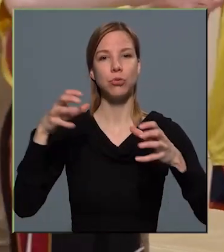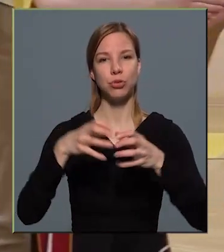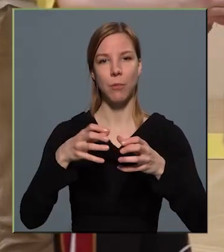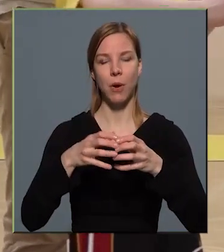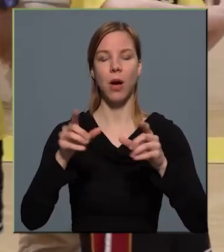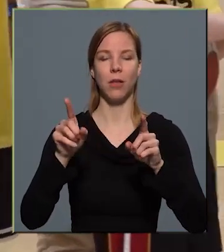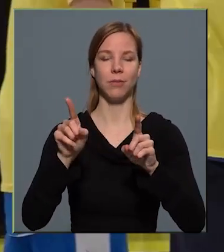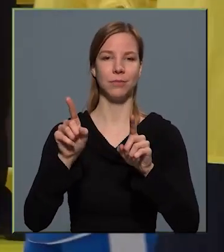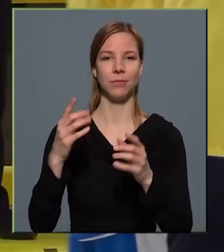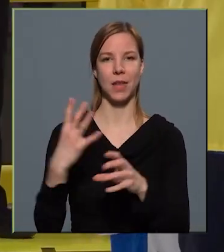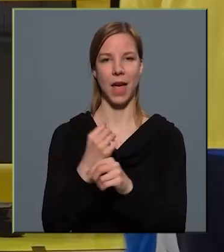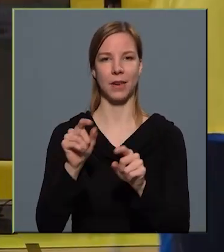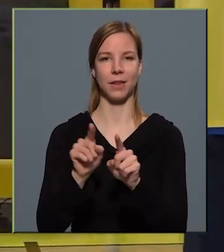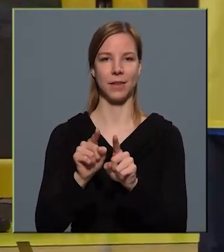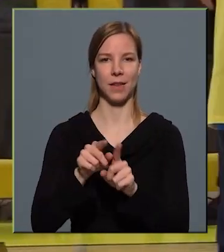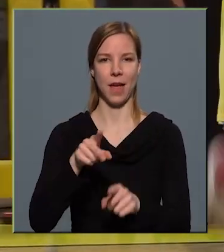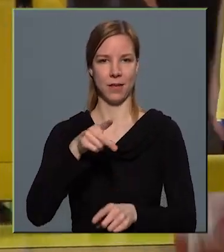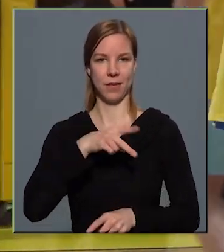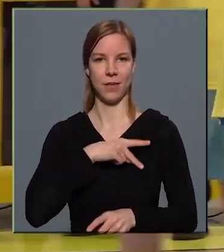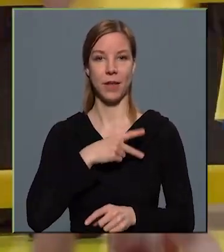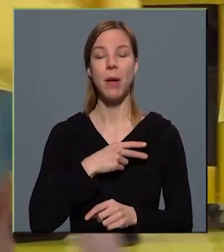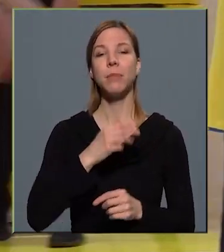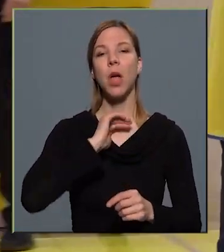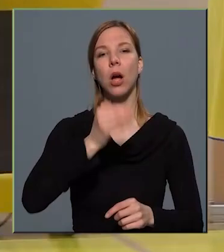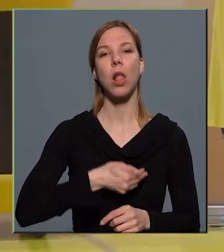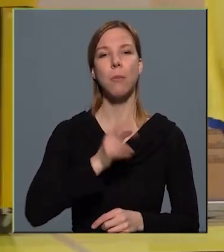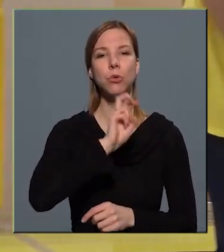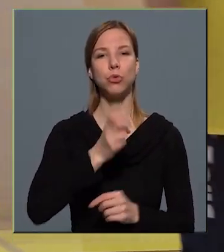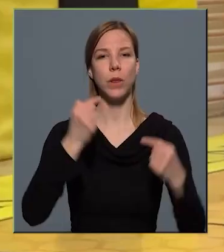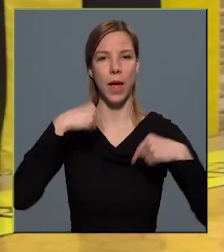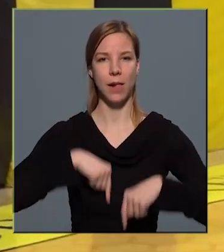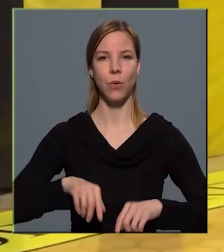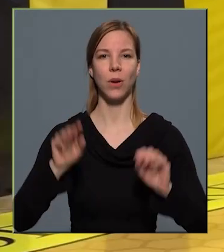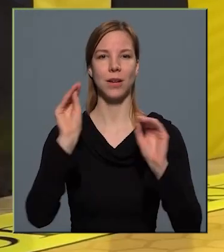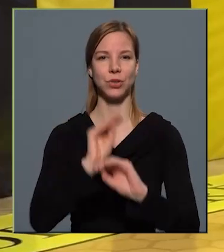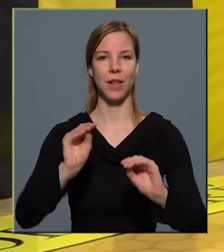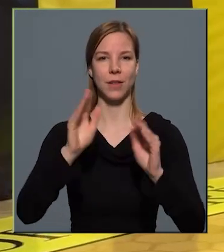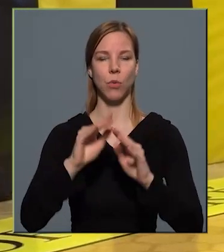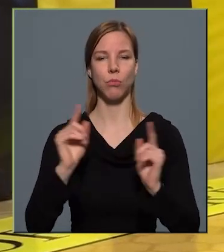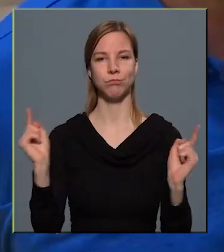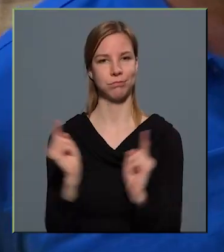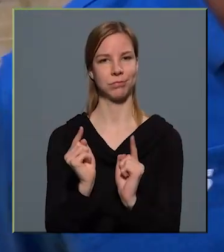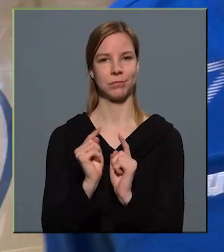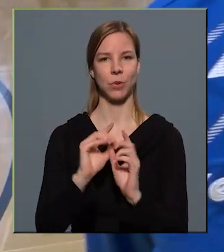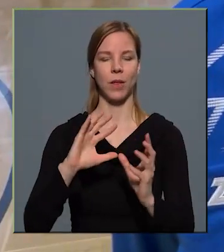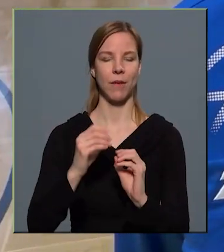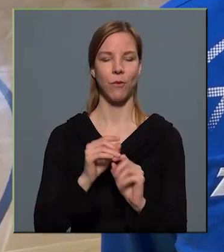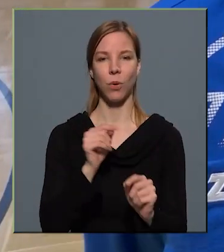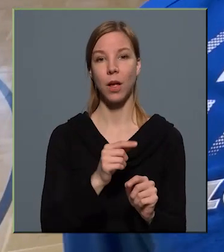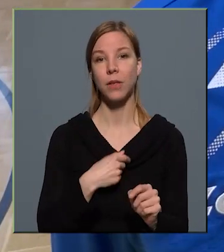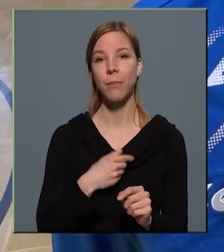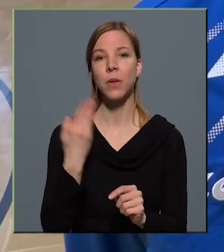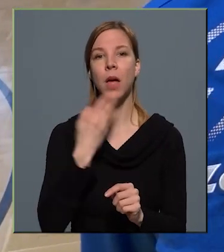címmel büszkélkedhet. Galambos Zsolt az Egyesület elnöke és edzője röviden összefoglalta történetüket. A Hásfa